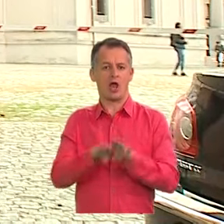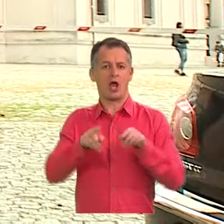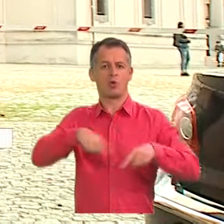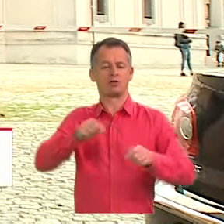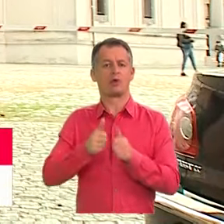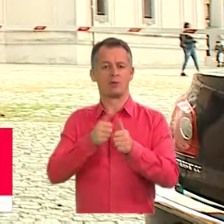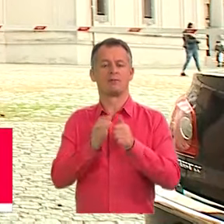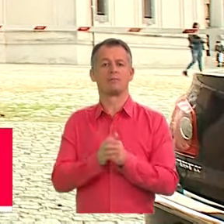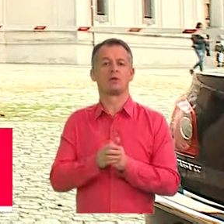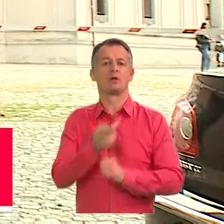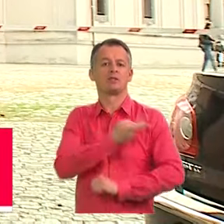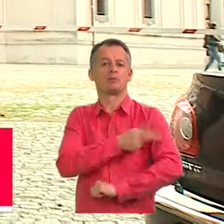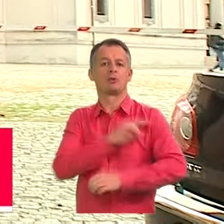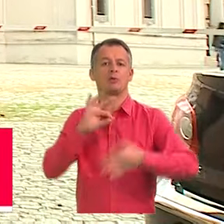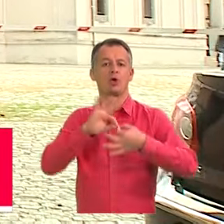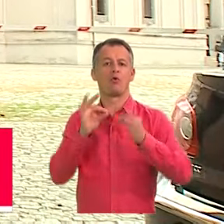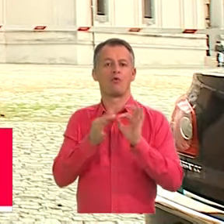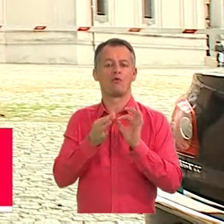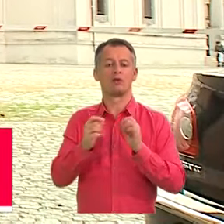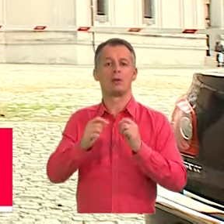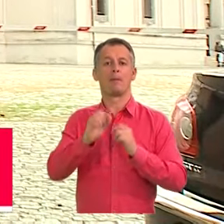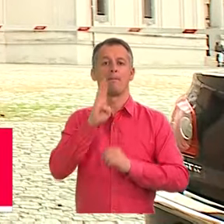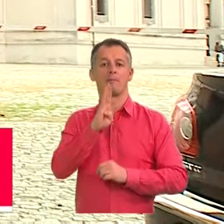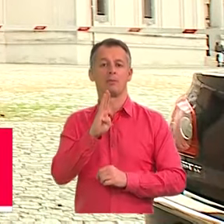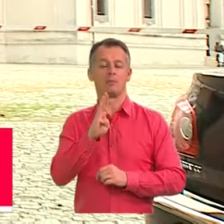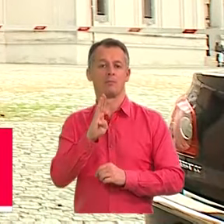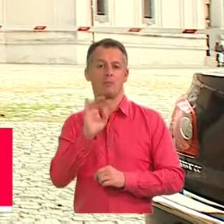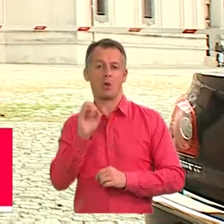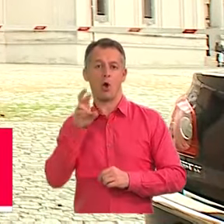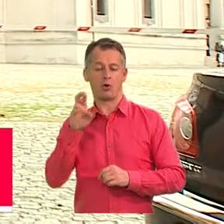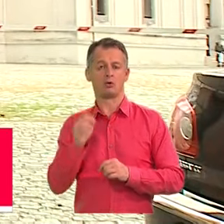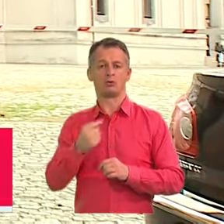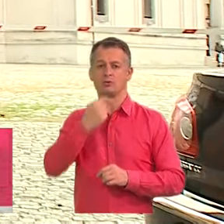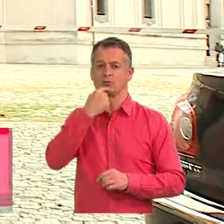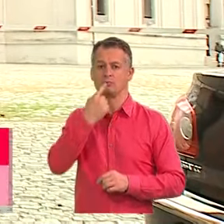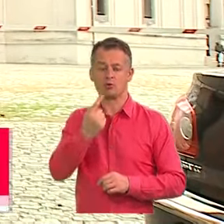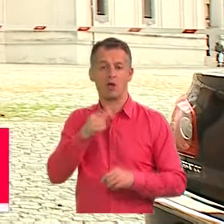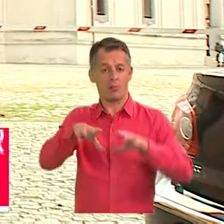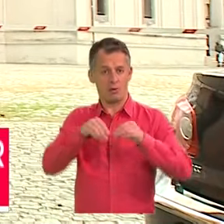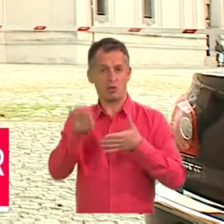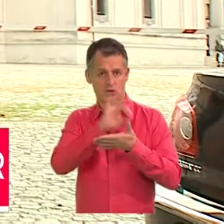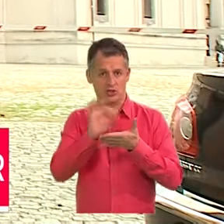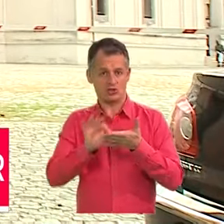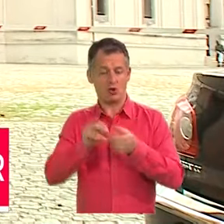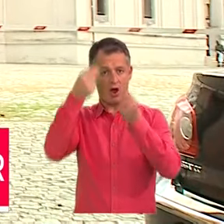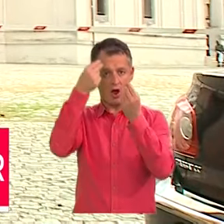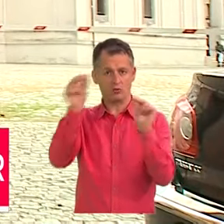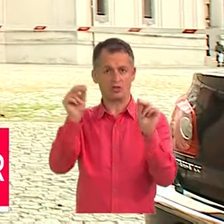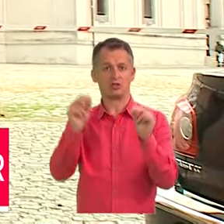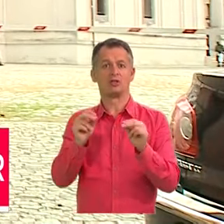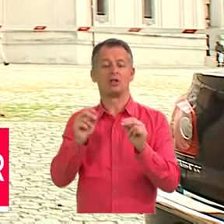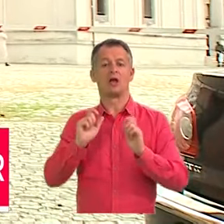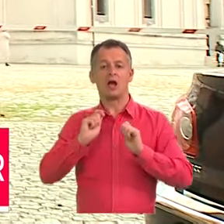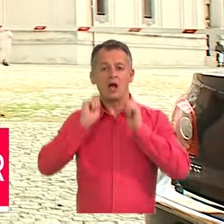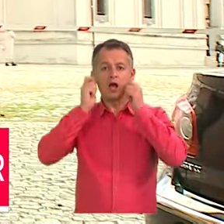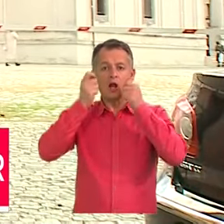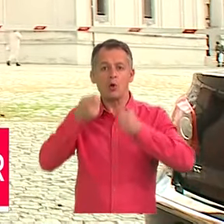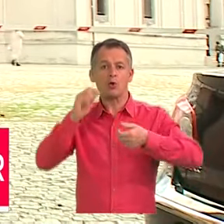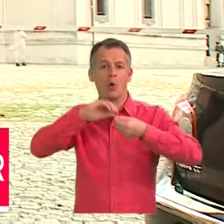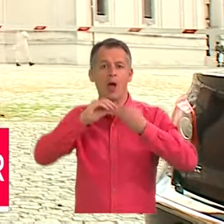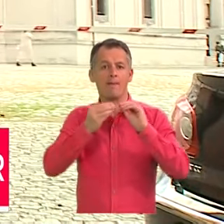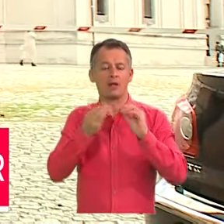Vasile Bănescu, purtătorul de cuvânt al BOR, a spus astăzi, citat de Gândul, că a primit o scrisoare sesizare de la călugărul amant, scrisoare pe care